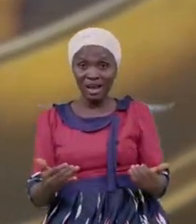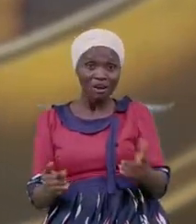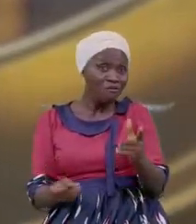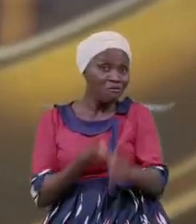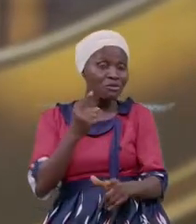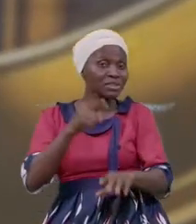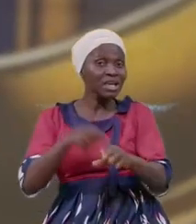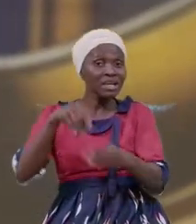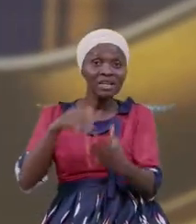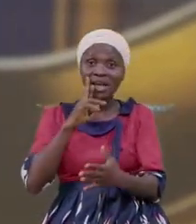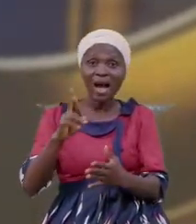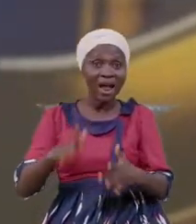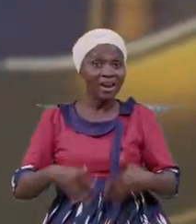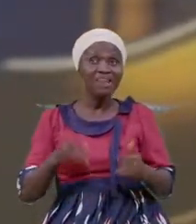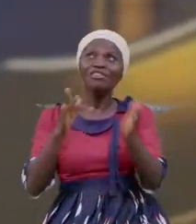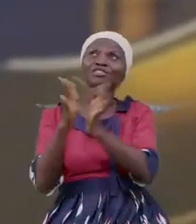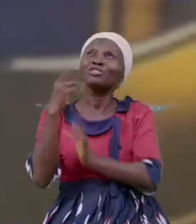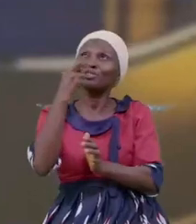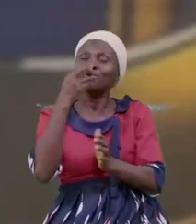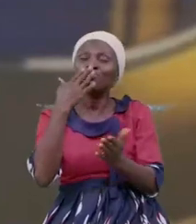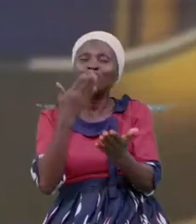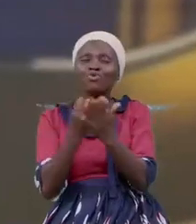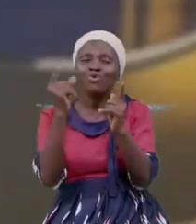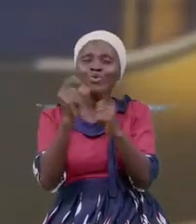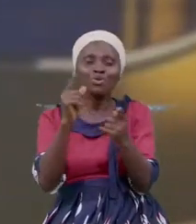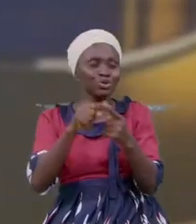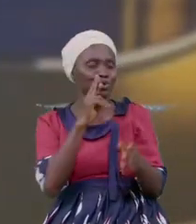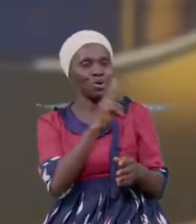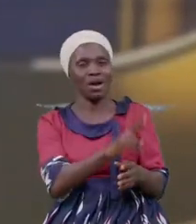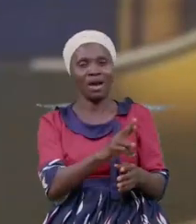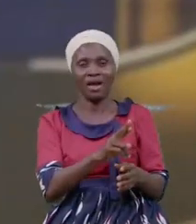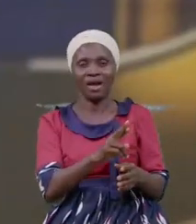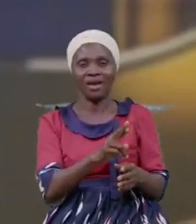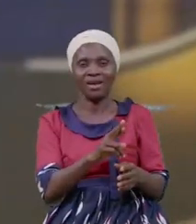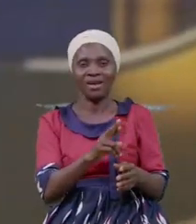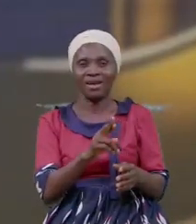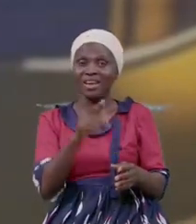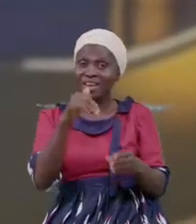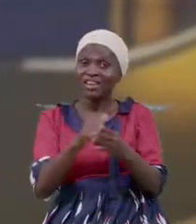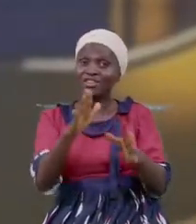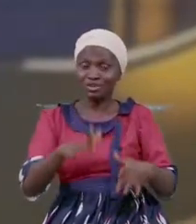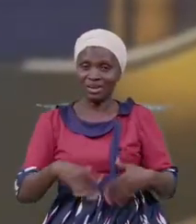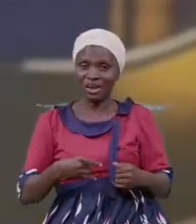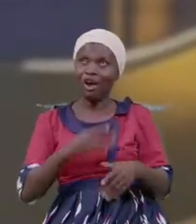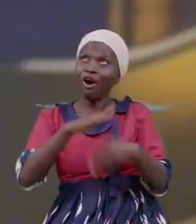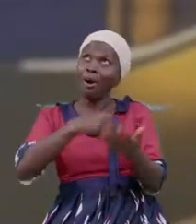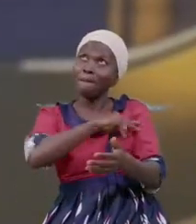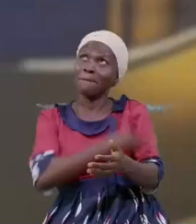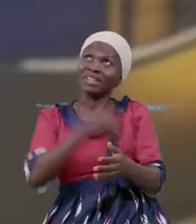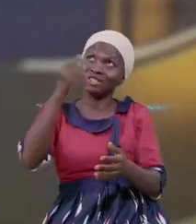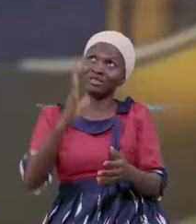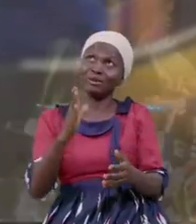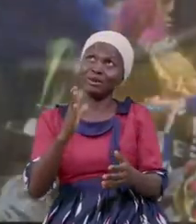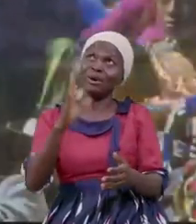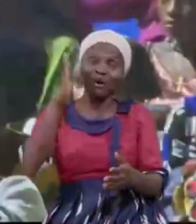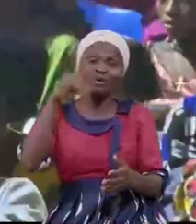soir tu l'as fait pour la première fois dans ta vie le Dieu tout-puissant dira je t'ai créé je ferai